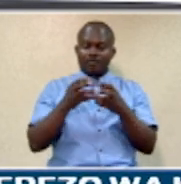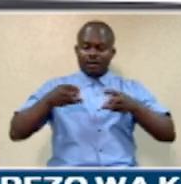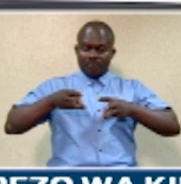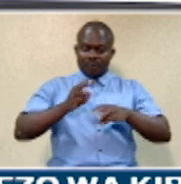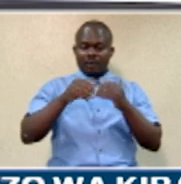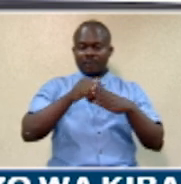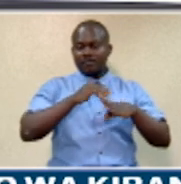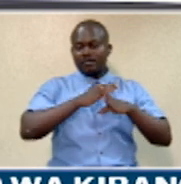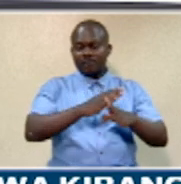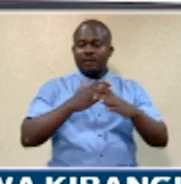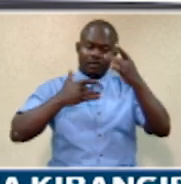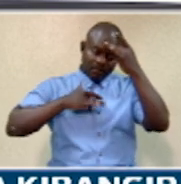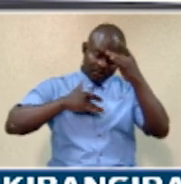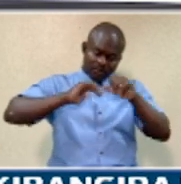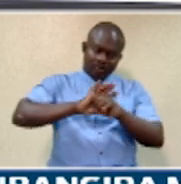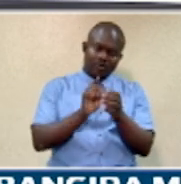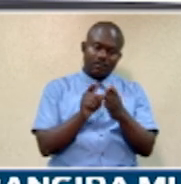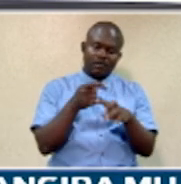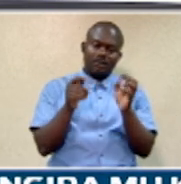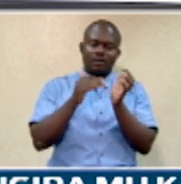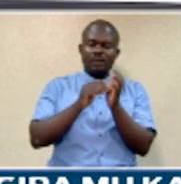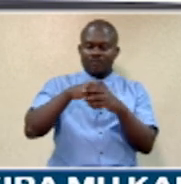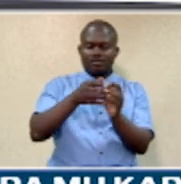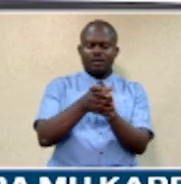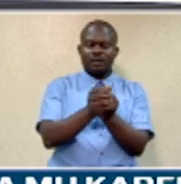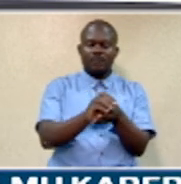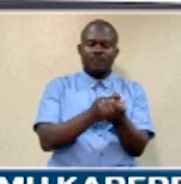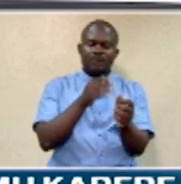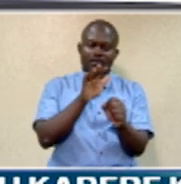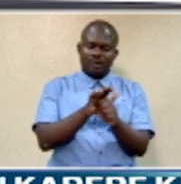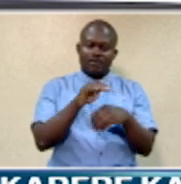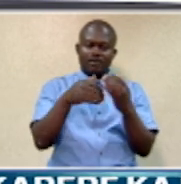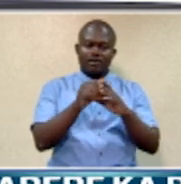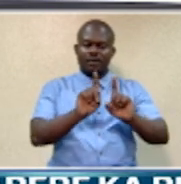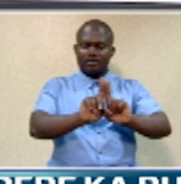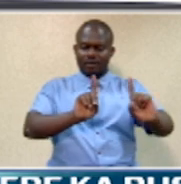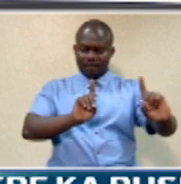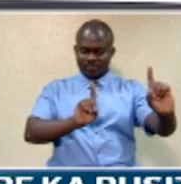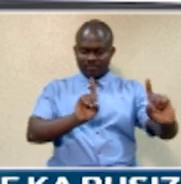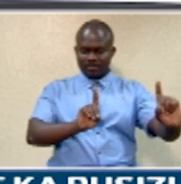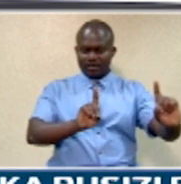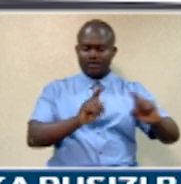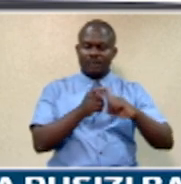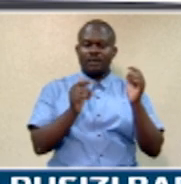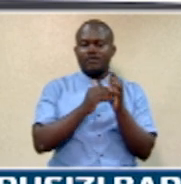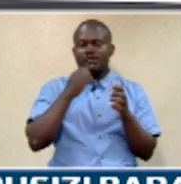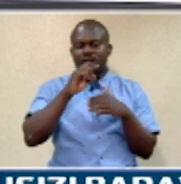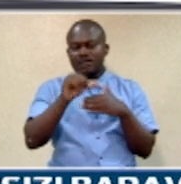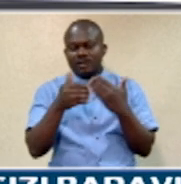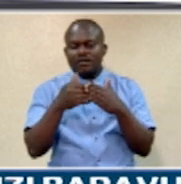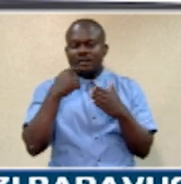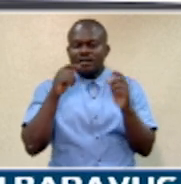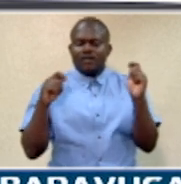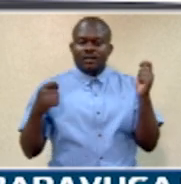bwo gukumira iki cyorezo harimo gukaraba kenshi no guhana ikindi navuga